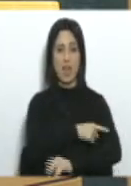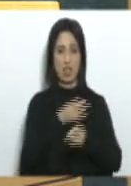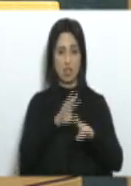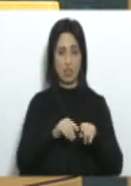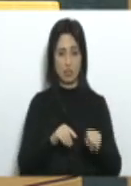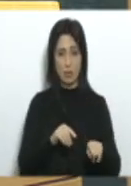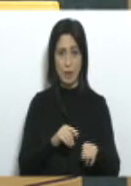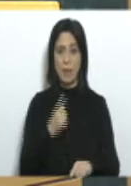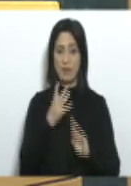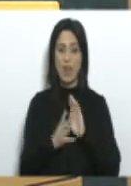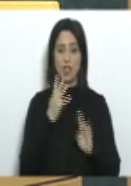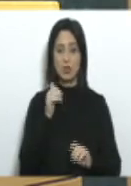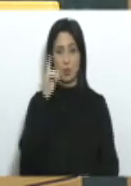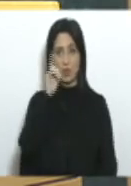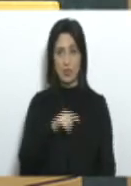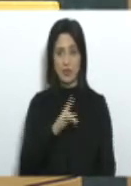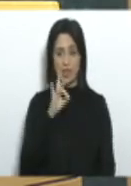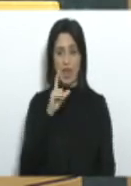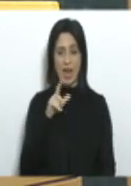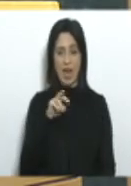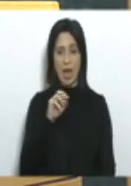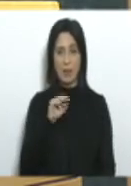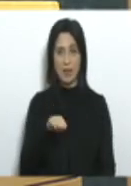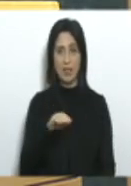რიგში, თქვენ როგორც მოგეხსენებათ, რეგლამენტით